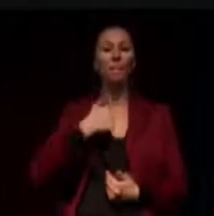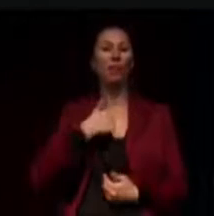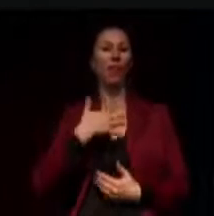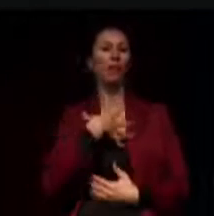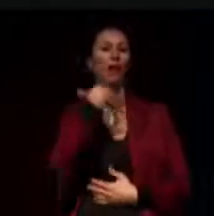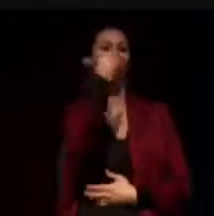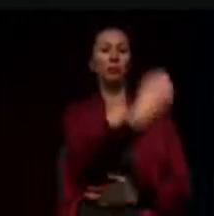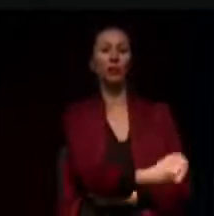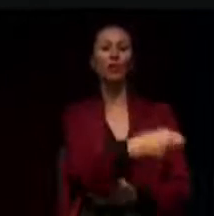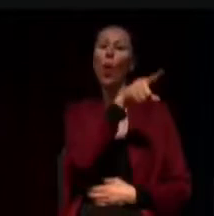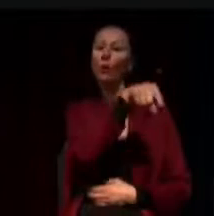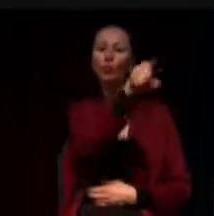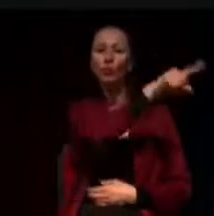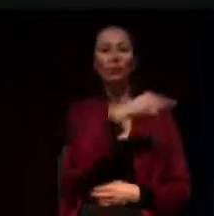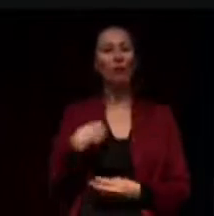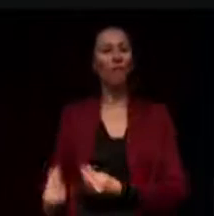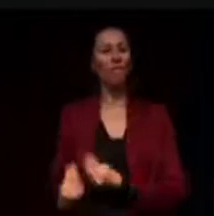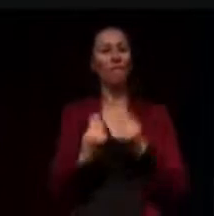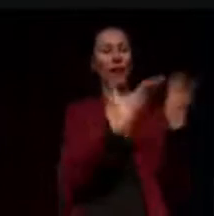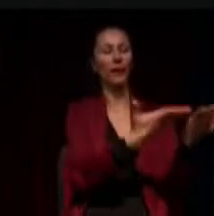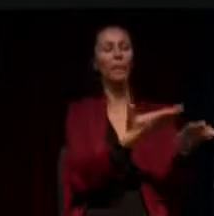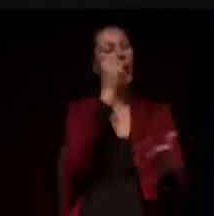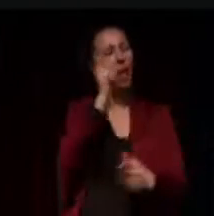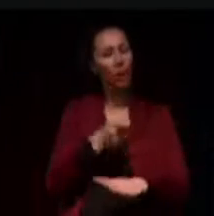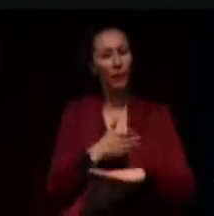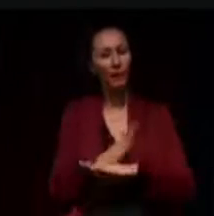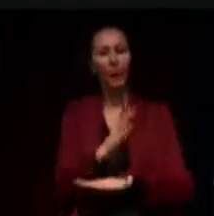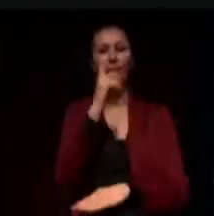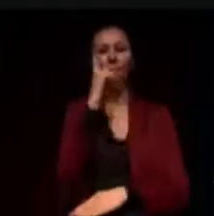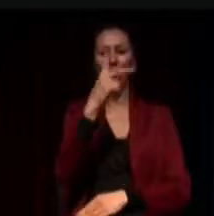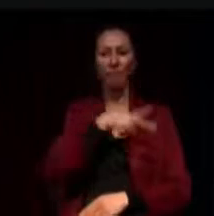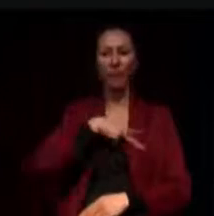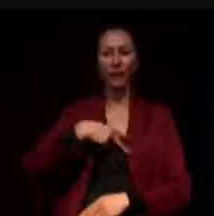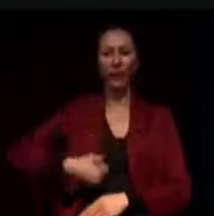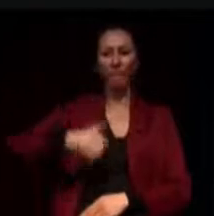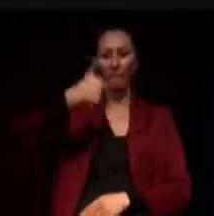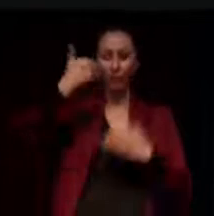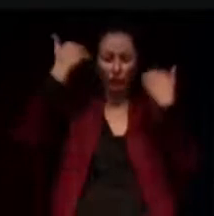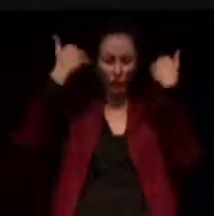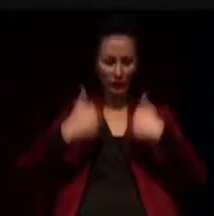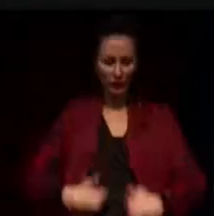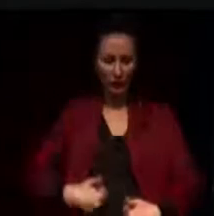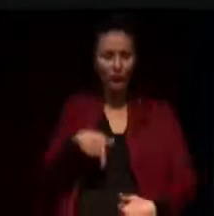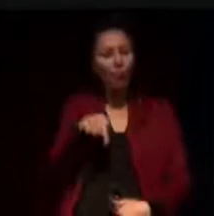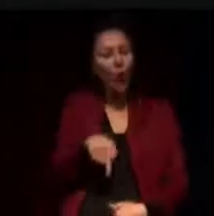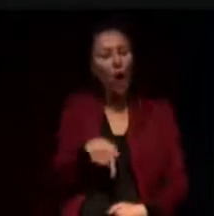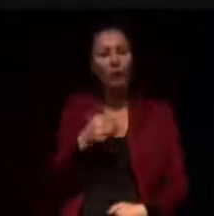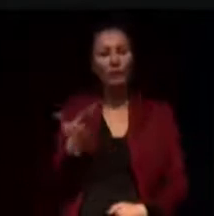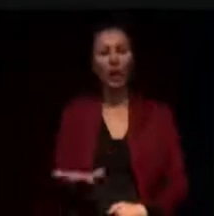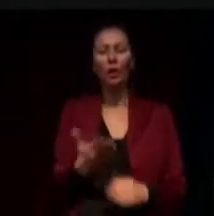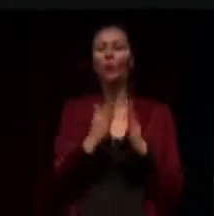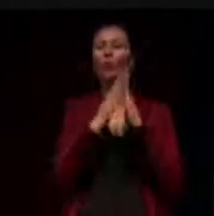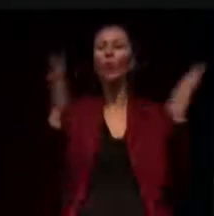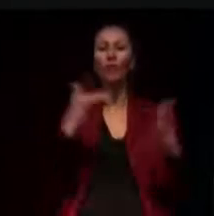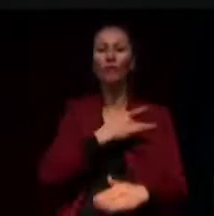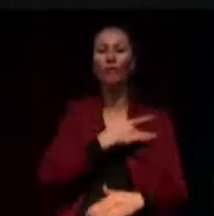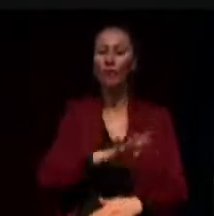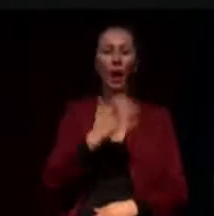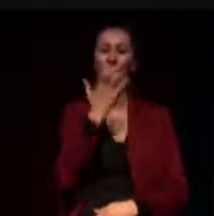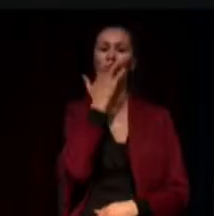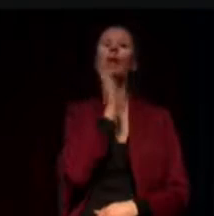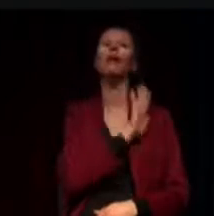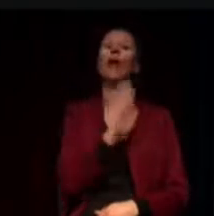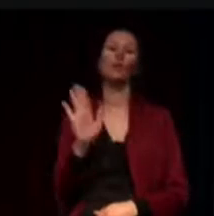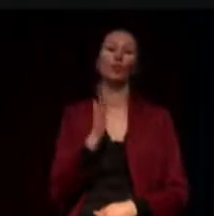benden aldın, onu sana verdim. Elbette ki bir belediye başkanından bu kadar büyük bir fedakarlık